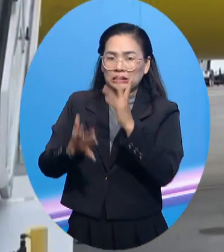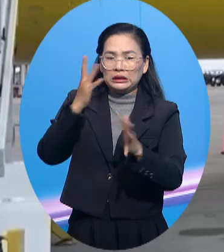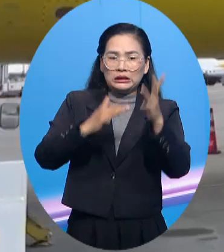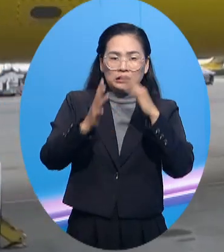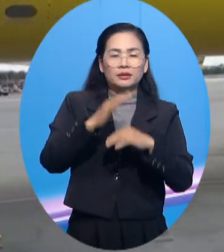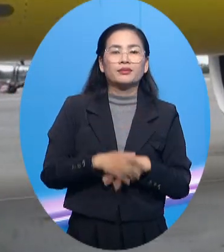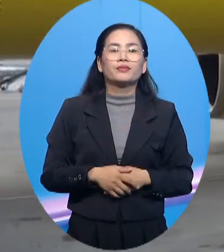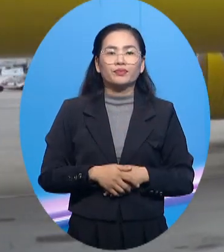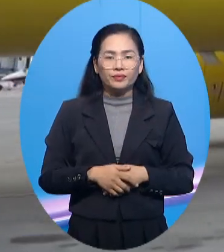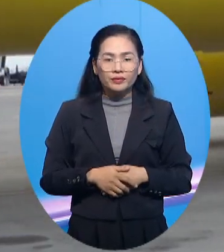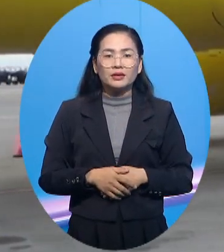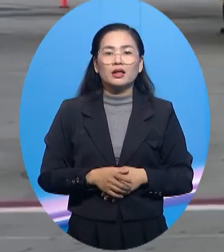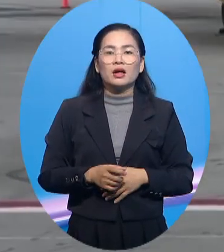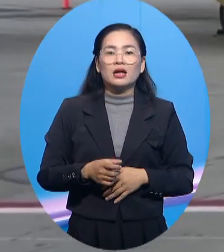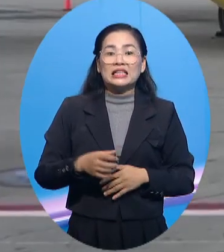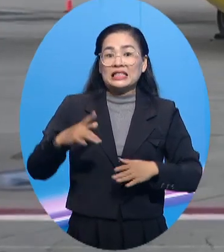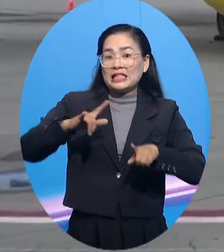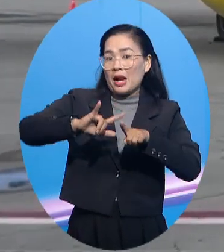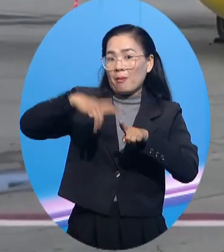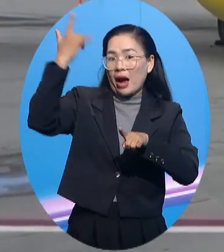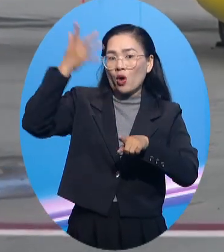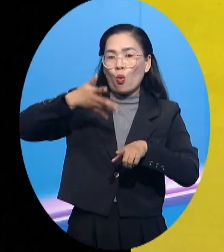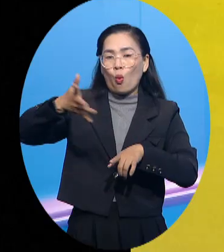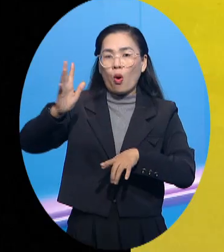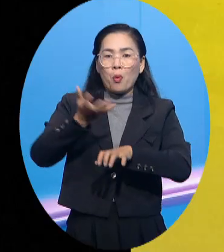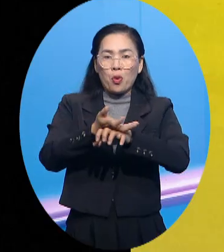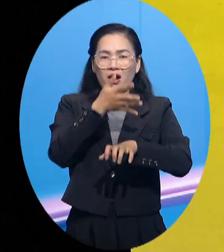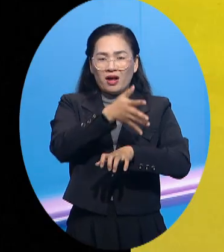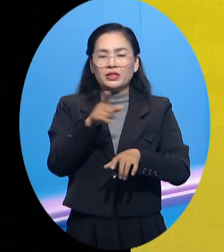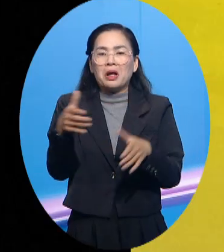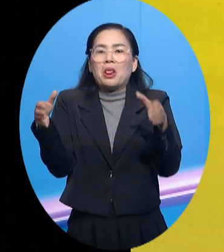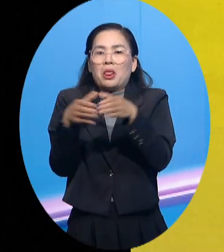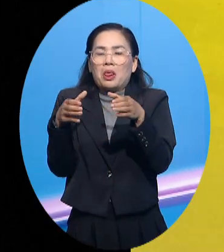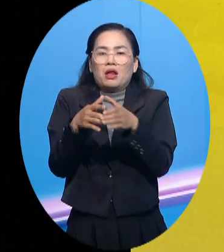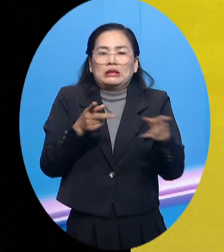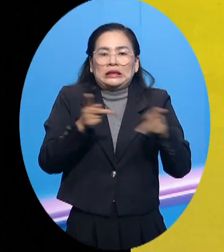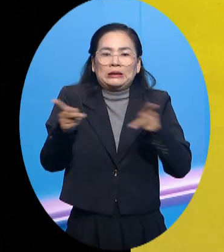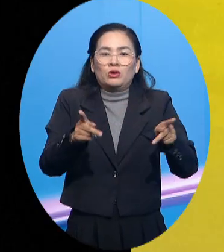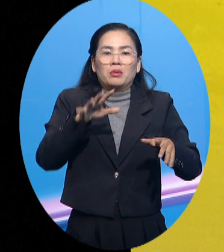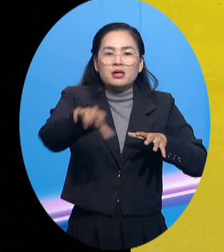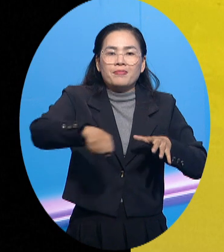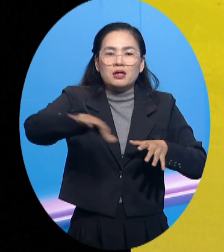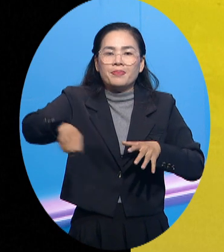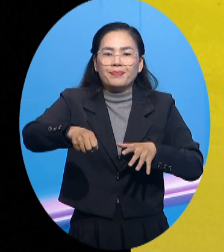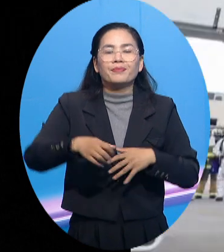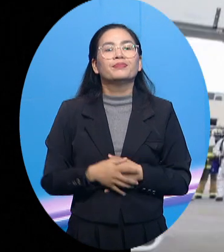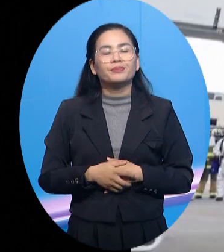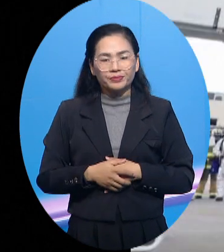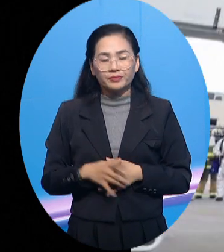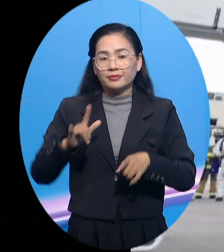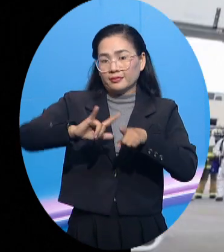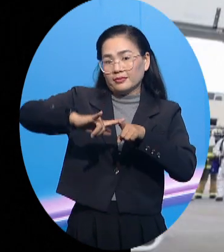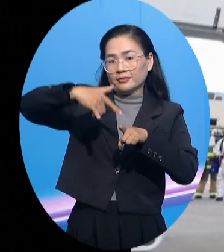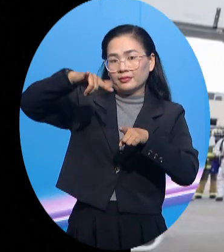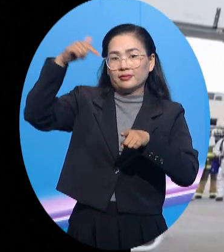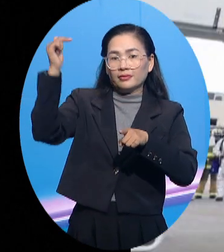quán Mỹ, sân bay chính của quốc đảo này đã phải tạm thời đóng cửa vì các băng đảng củng cố giành quyền kiểm soát những khu vực này. Cụ thể, một chuyến bay của